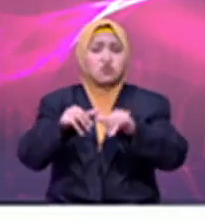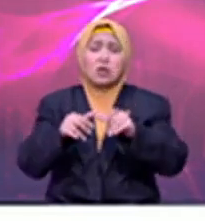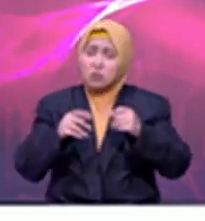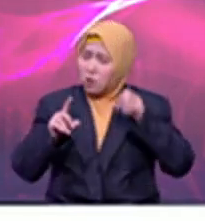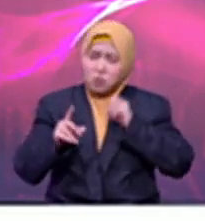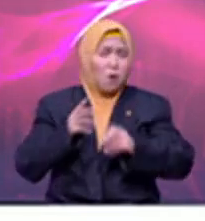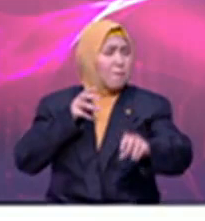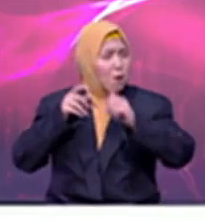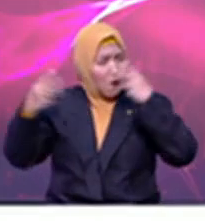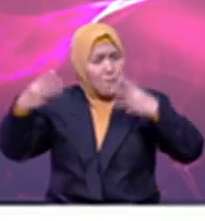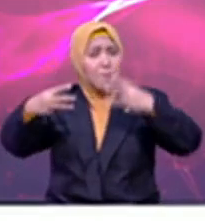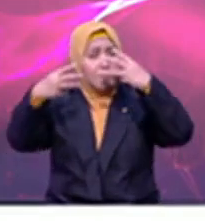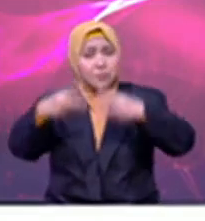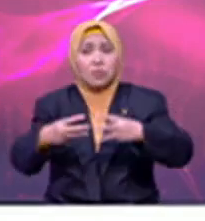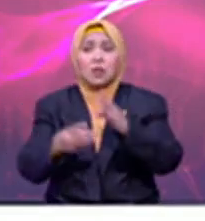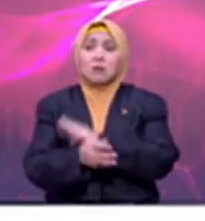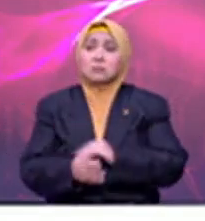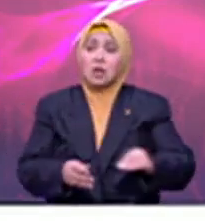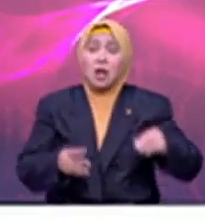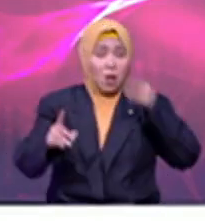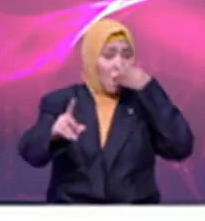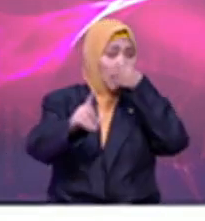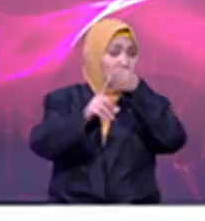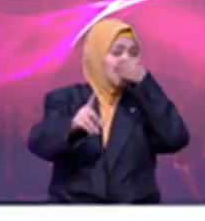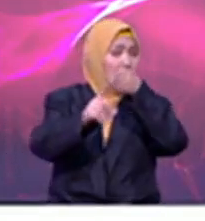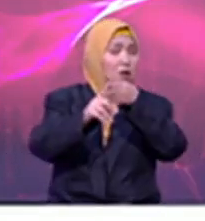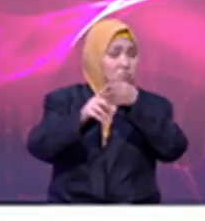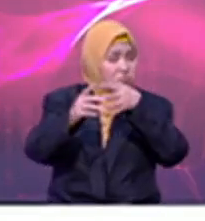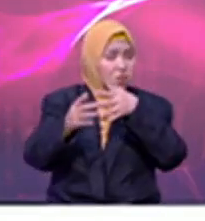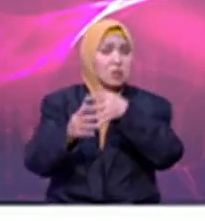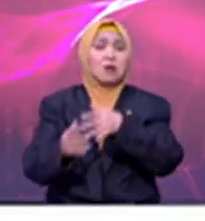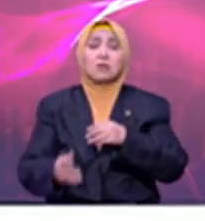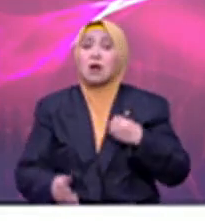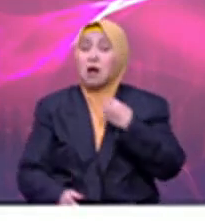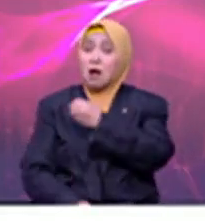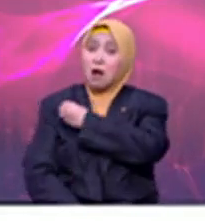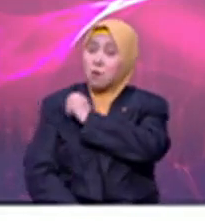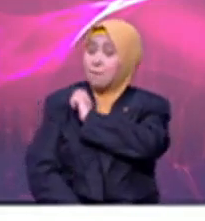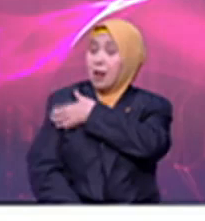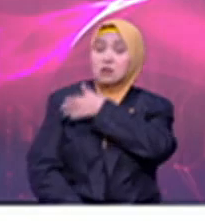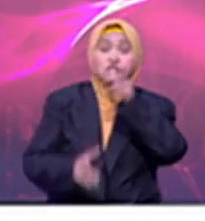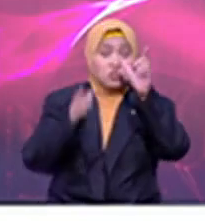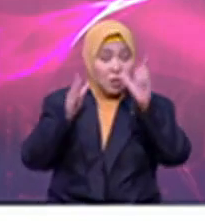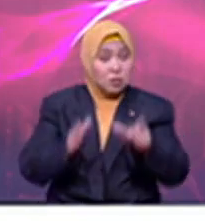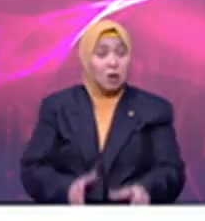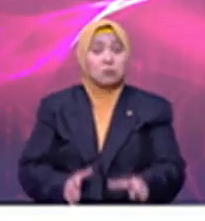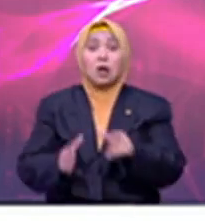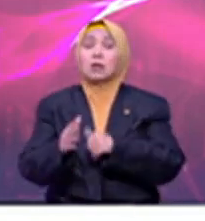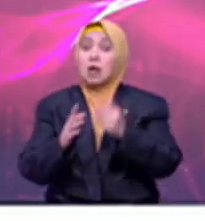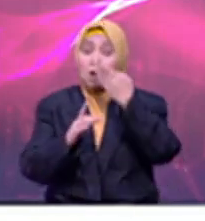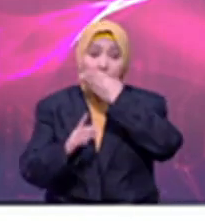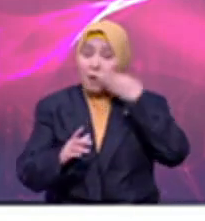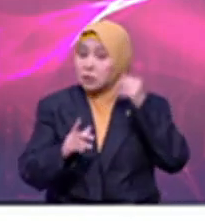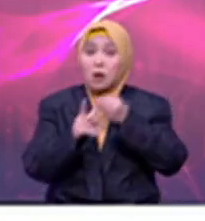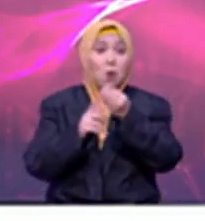will continue their Attacks against our Innocent palestinians whether it is Ramadan or it is